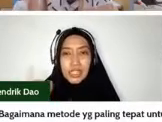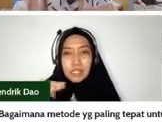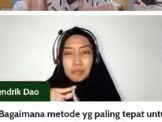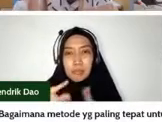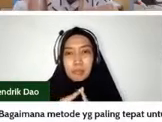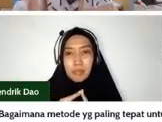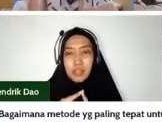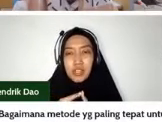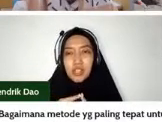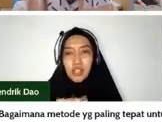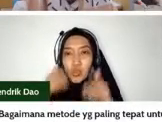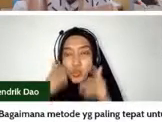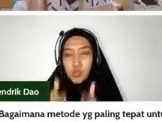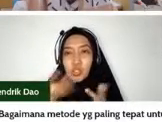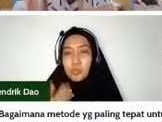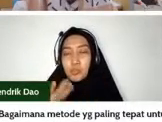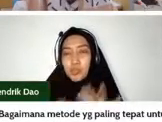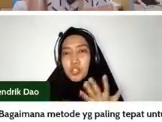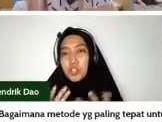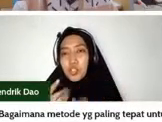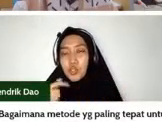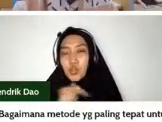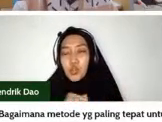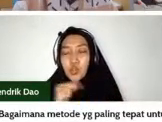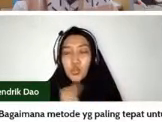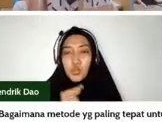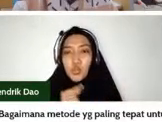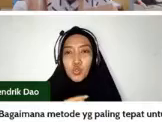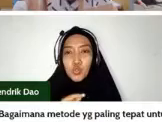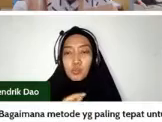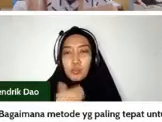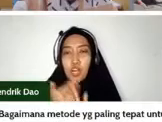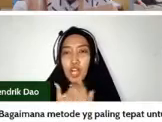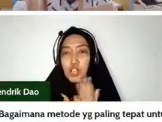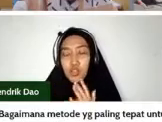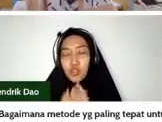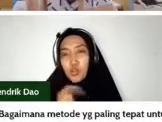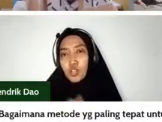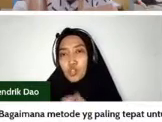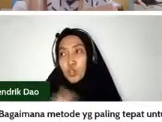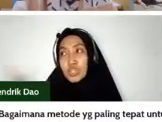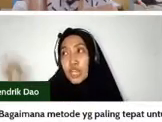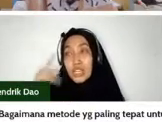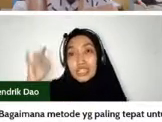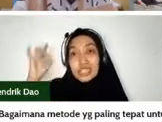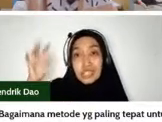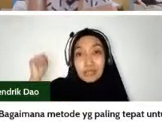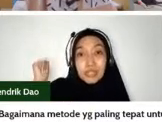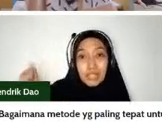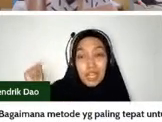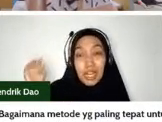ya mungkin gurunya bisa mengatur waktunya, anaknya bisa datang siang, Pak, untuk bisa memberikan,